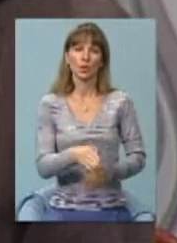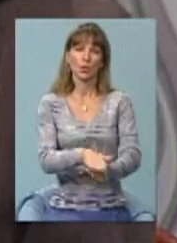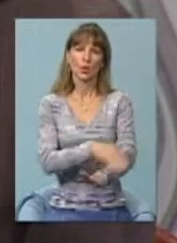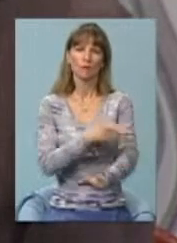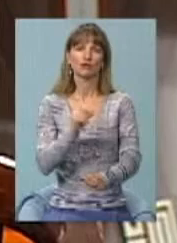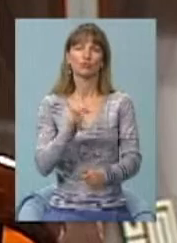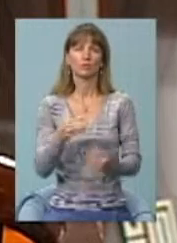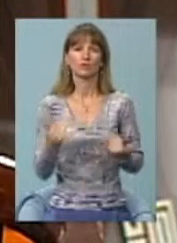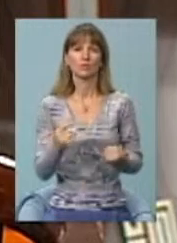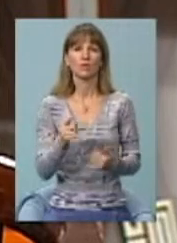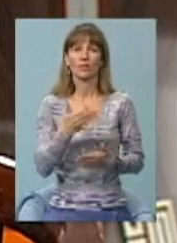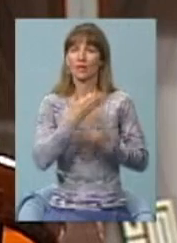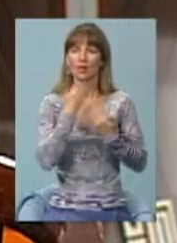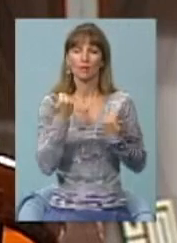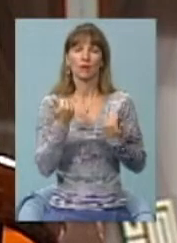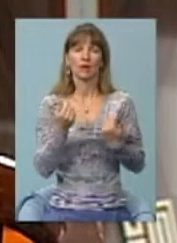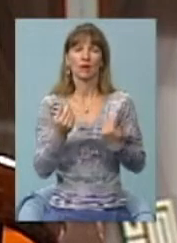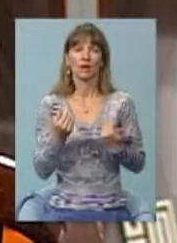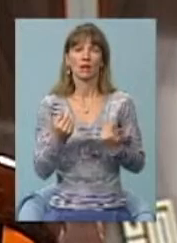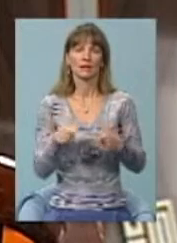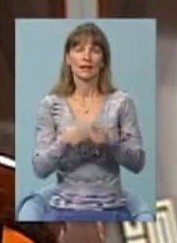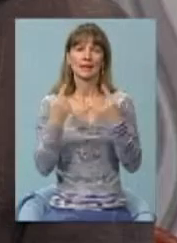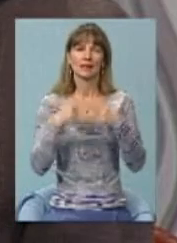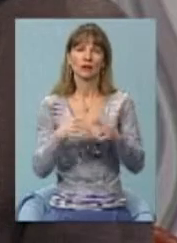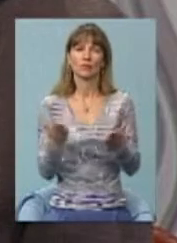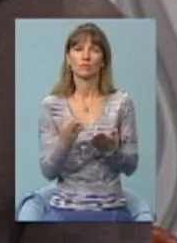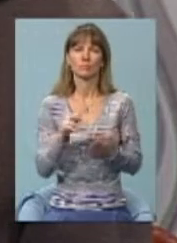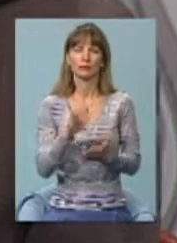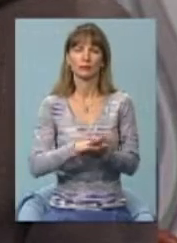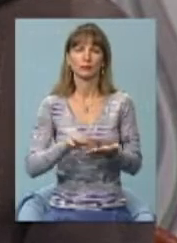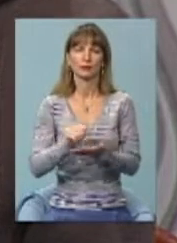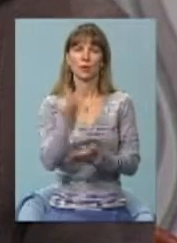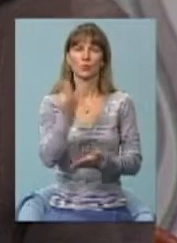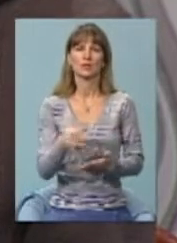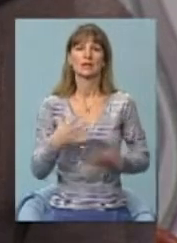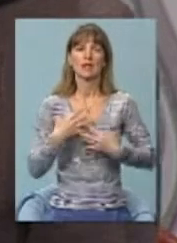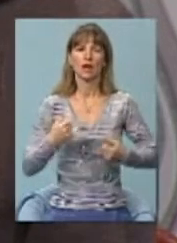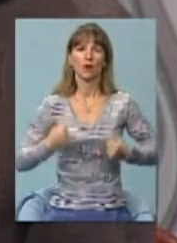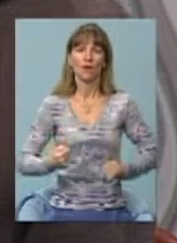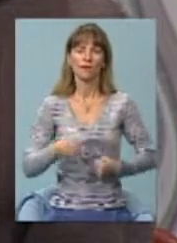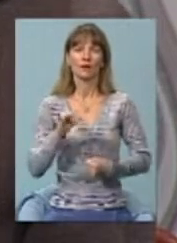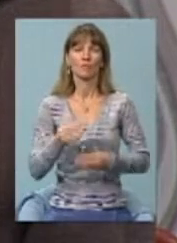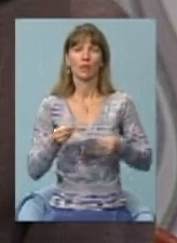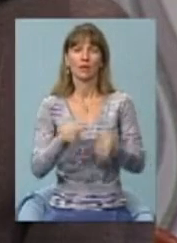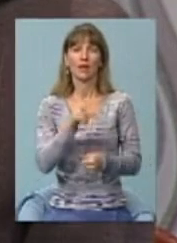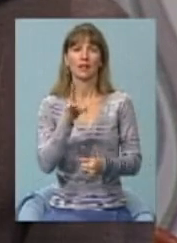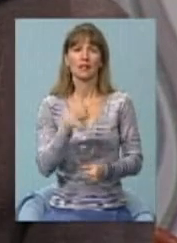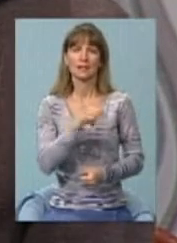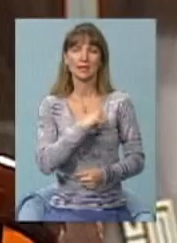ніж зараз? Оскільки не було ніяких таких жодних технологій, котрі псували б людині здоров'я, впливали на її